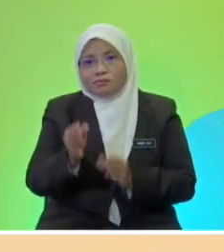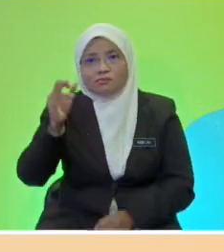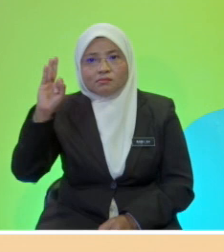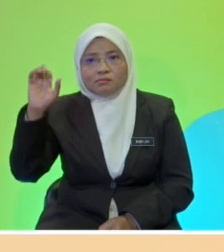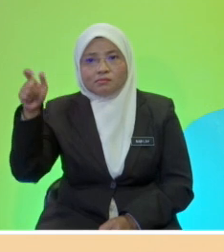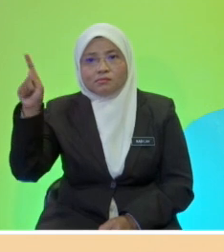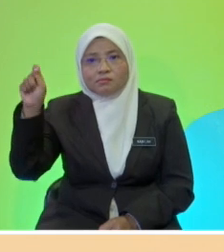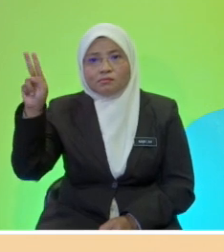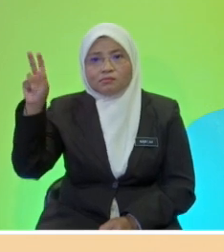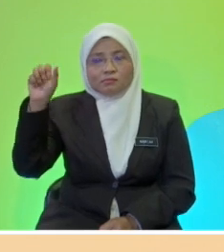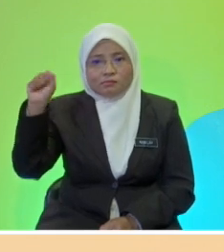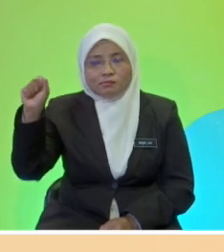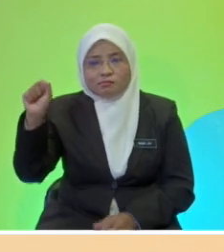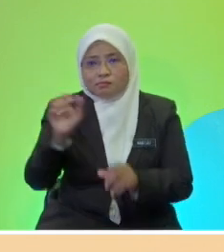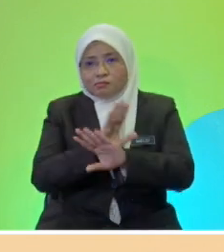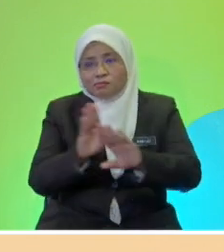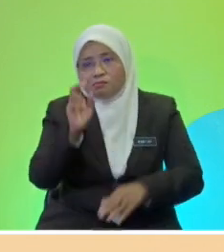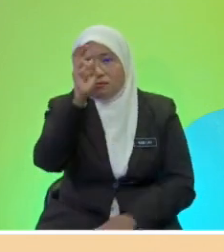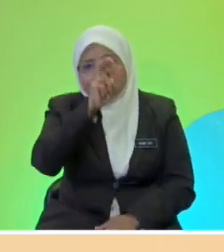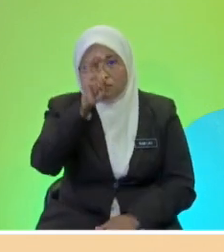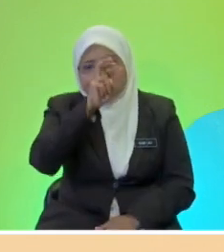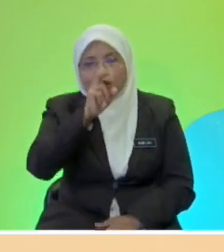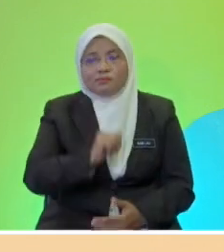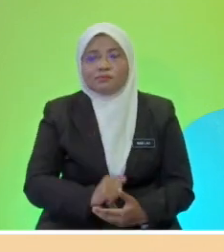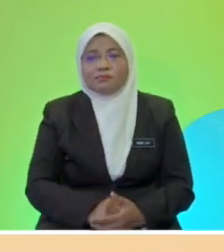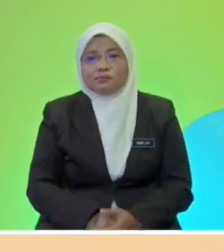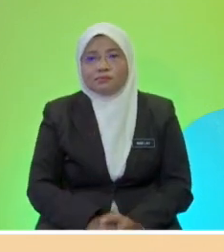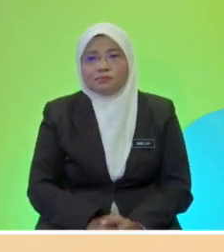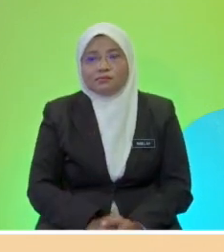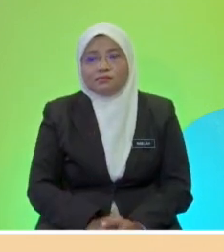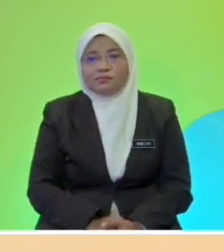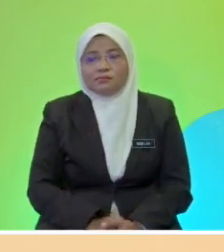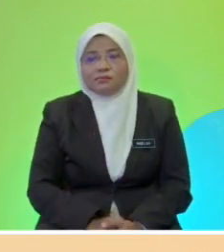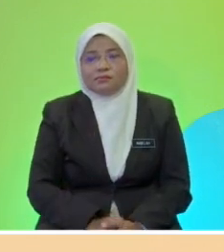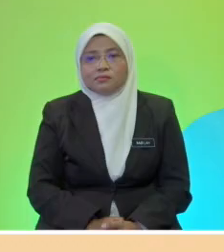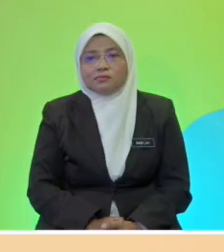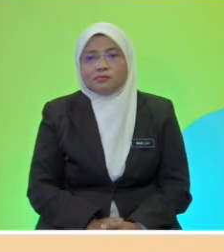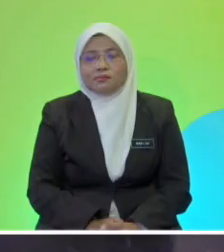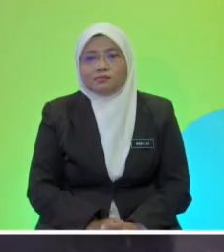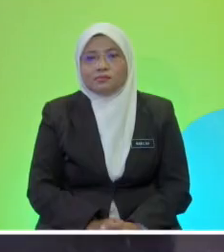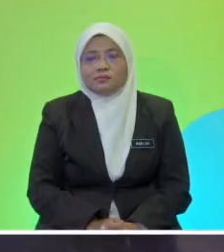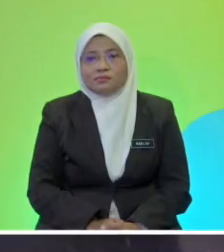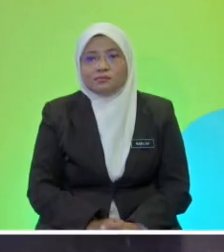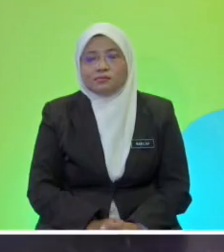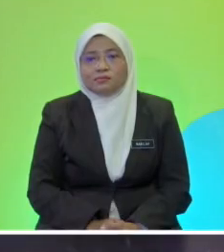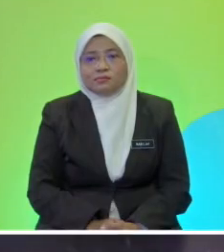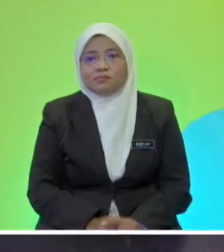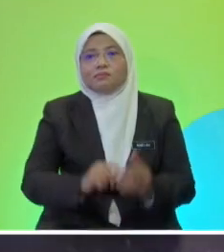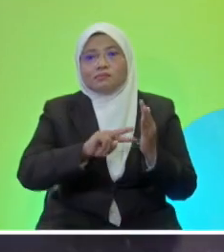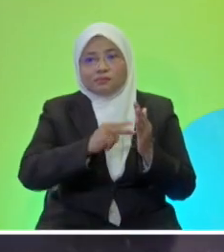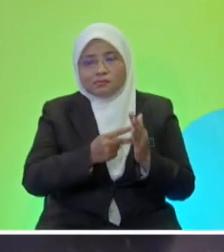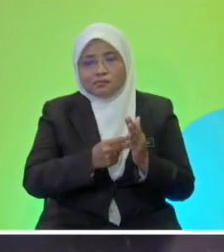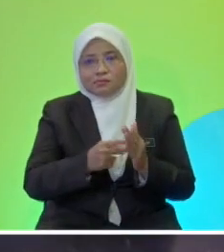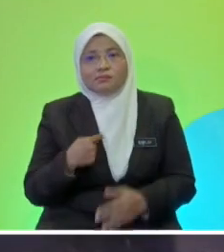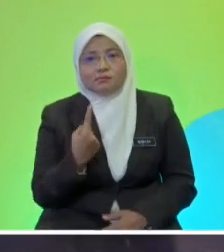pada self yang kita ambil melalui kaidah aminosintesis kita beli